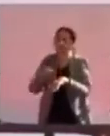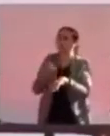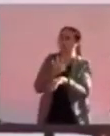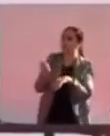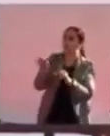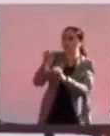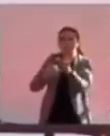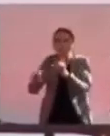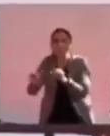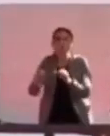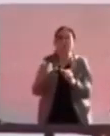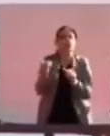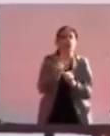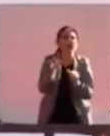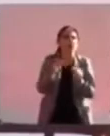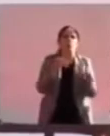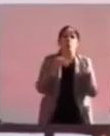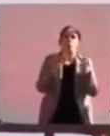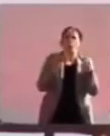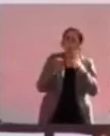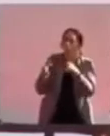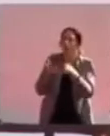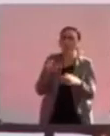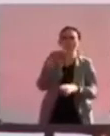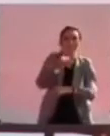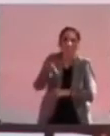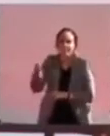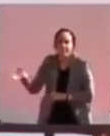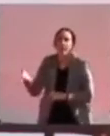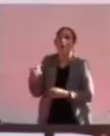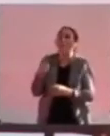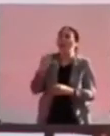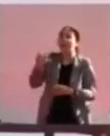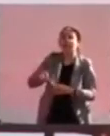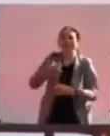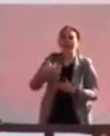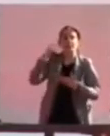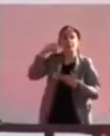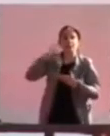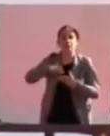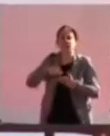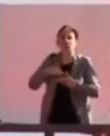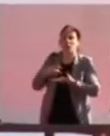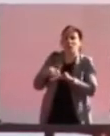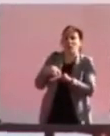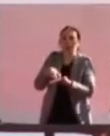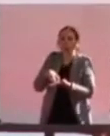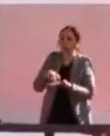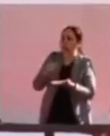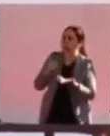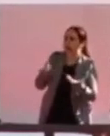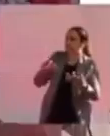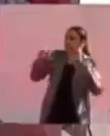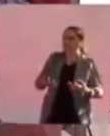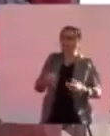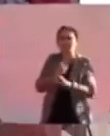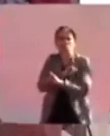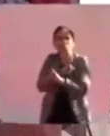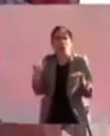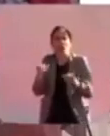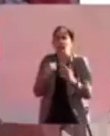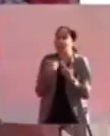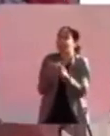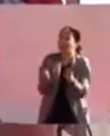formazione sulla sicurezza tutto sempre in una situazione precarietà esistenziale che porta molte e molti a non voler altro che poter